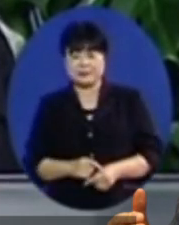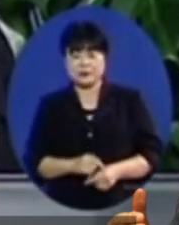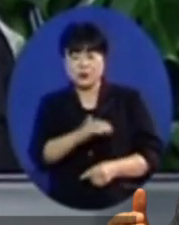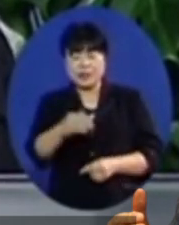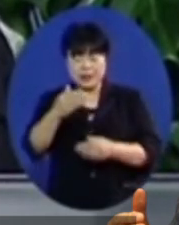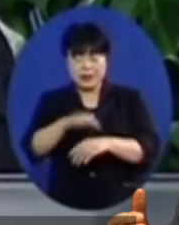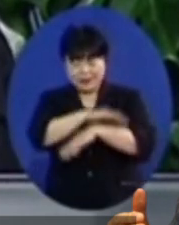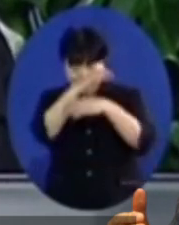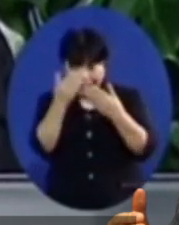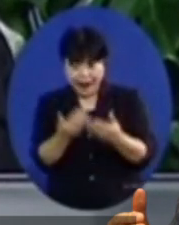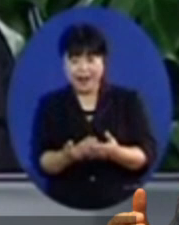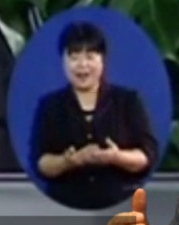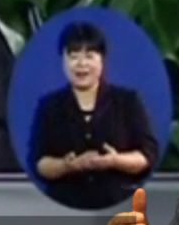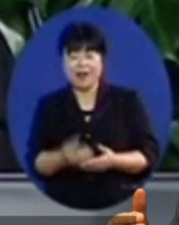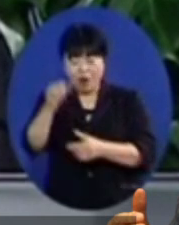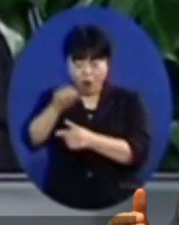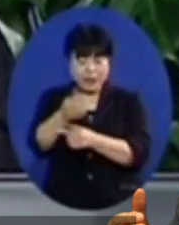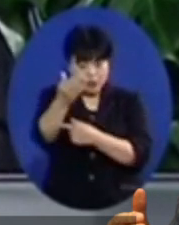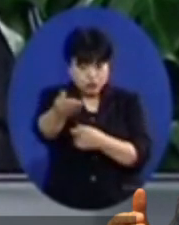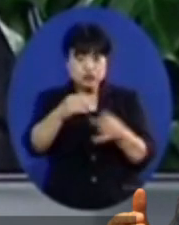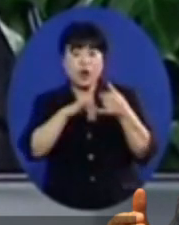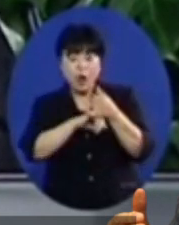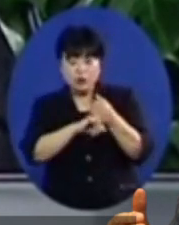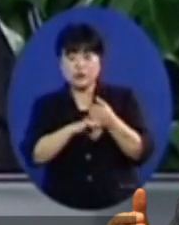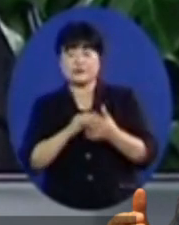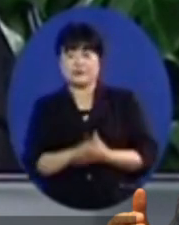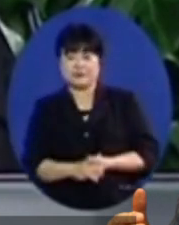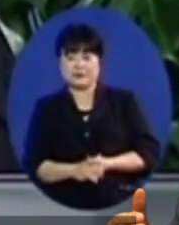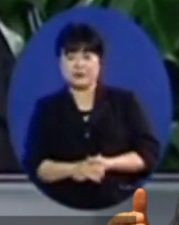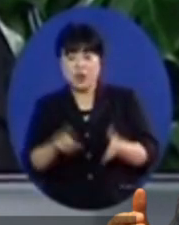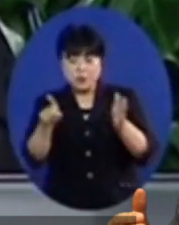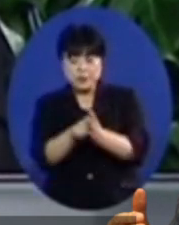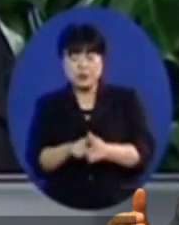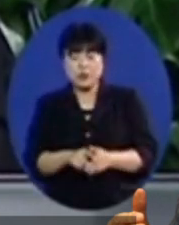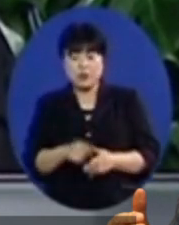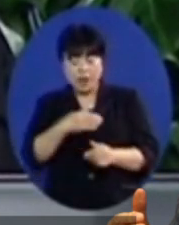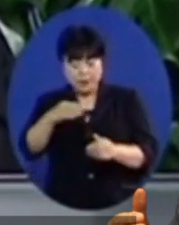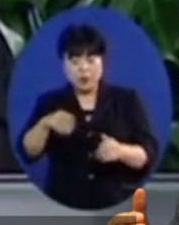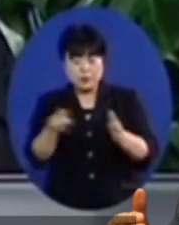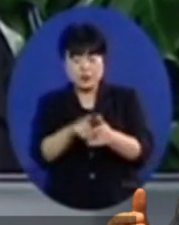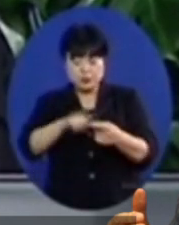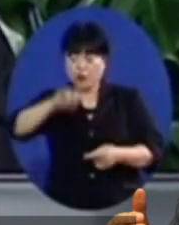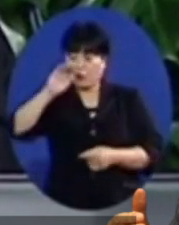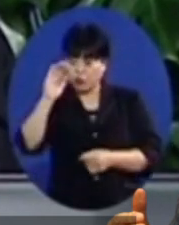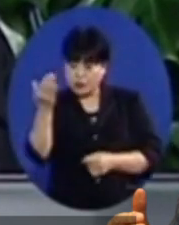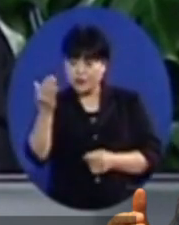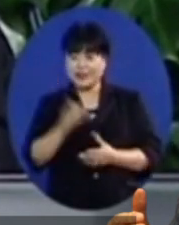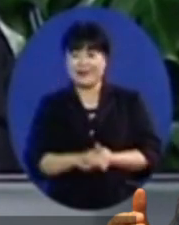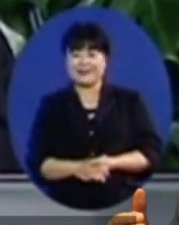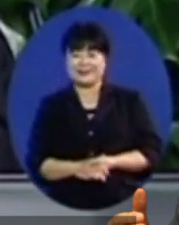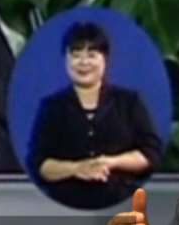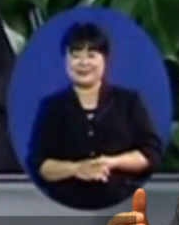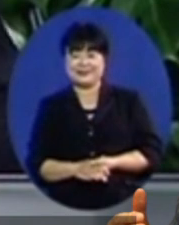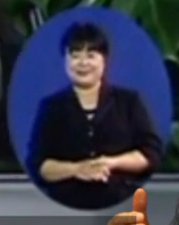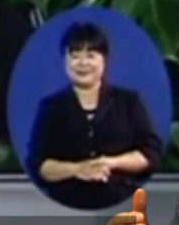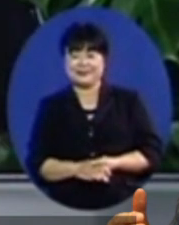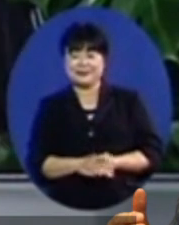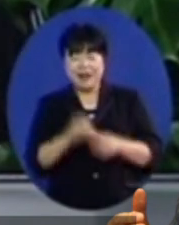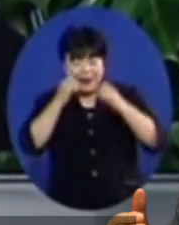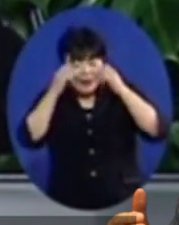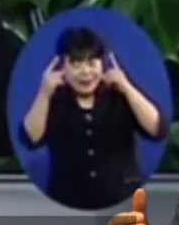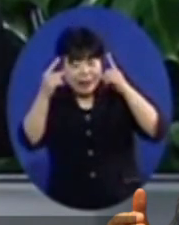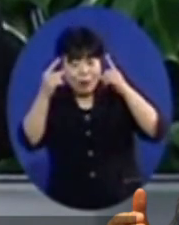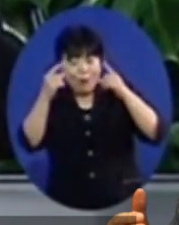다 허락해 주신 것입니다. 믿고 나가면 내 믿은 대로 될지어다. 우리가 깨닫고